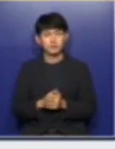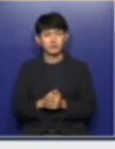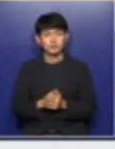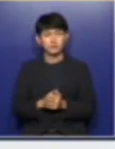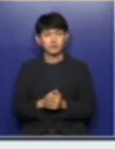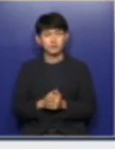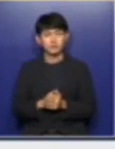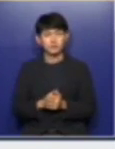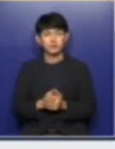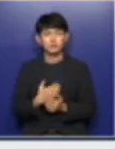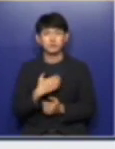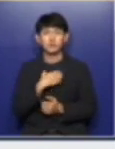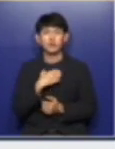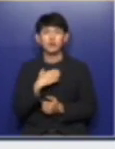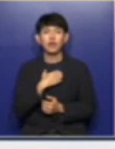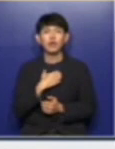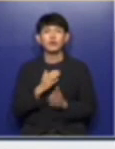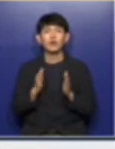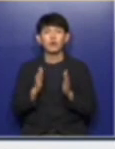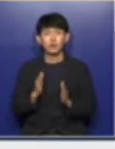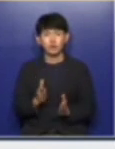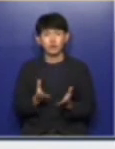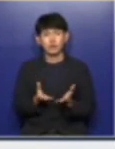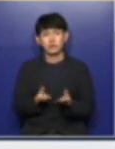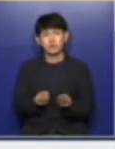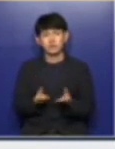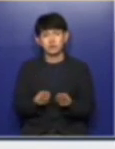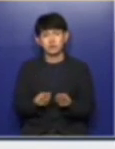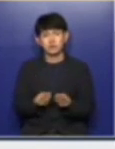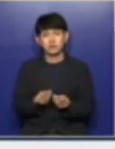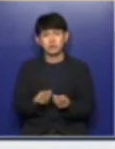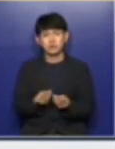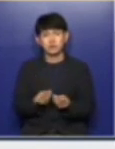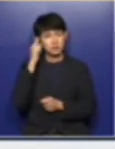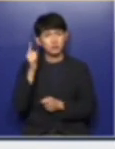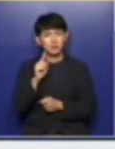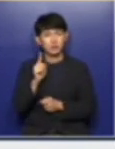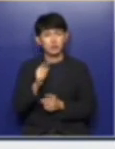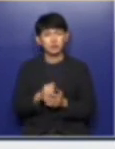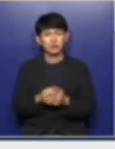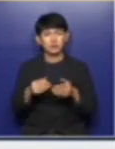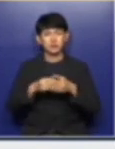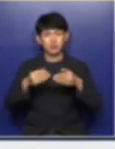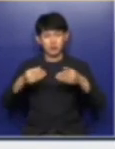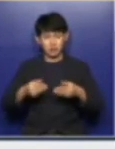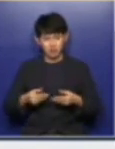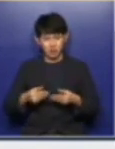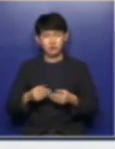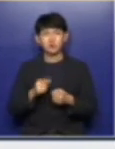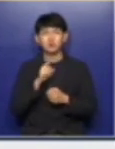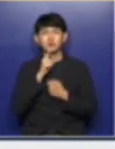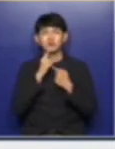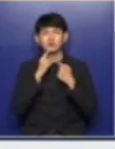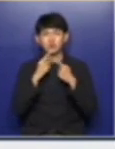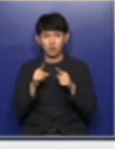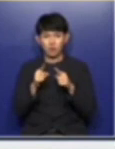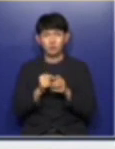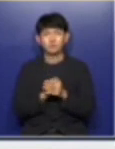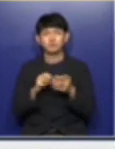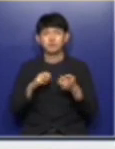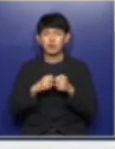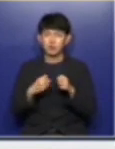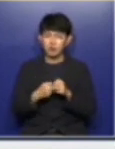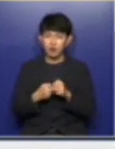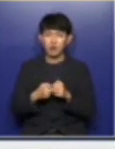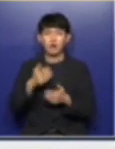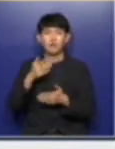เพราะนั้นความต้องการของคนในพื้นที่นะครับผมว่ารายงานนี้จะต้องตอบคำถามตรงนี้ให้ได้ทั้งปัญหาทั้งอุปสร